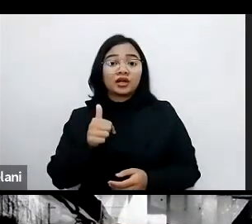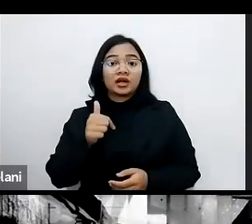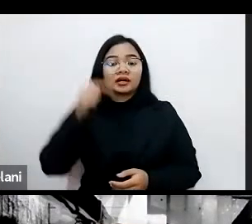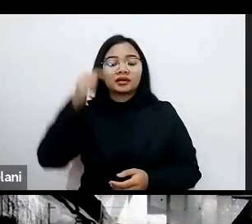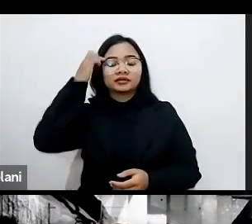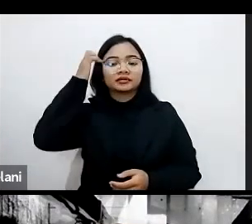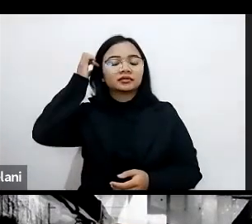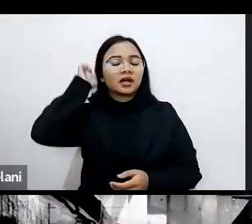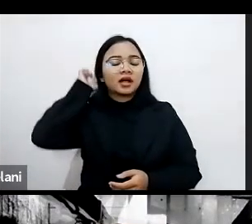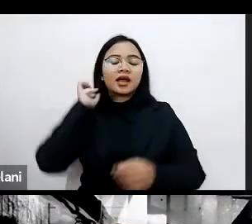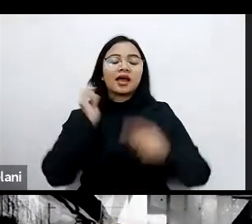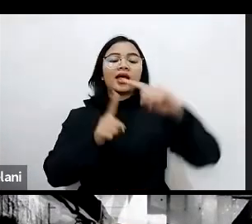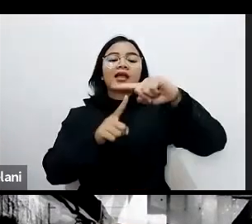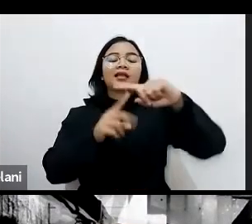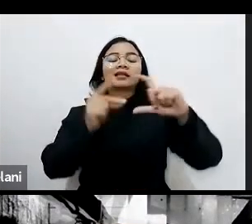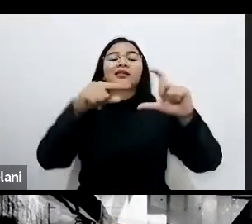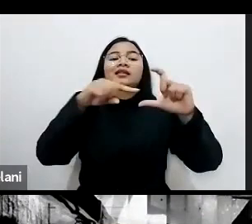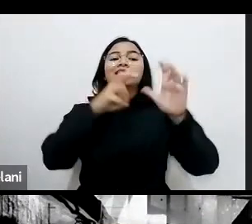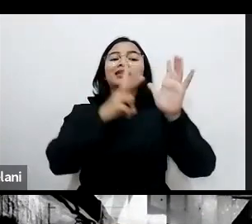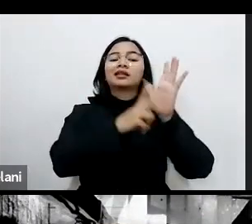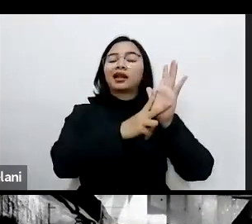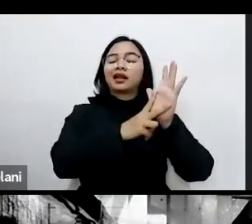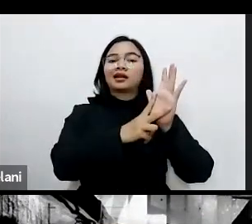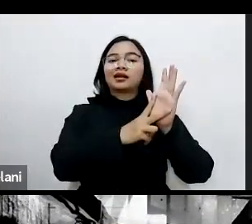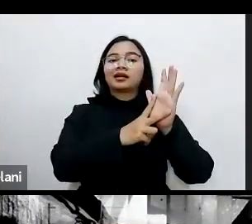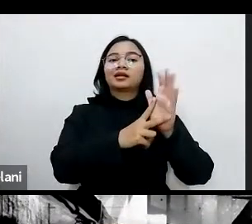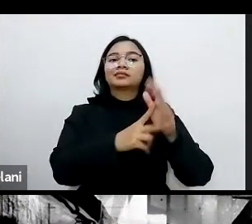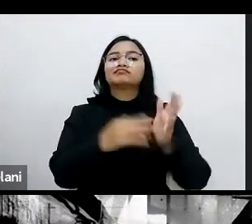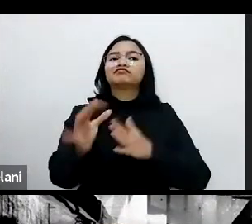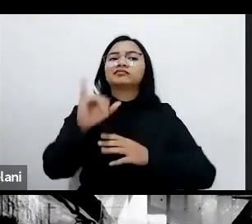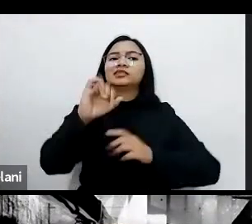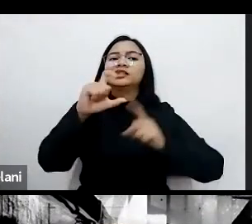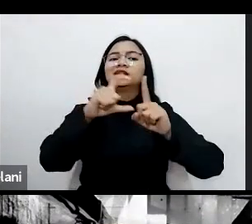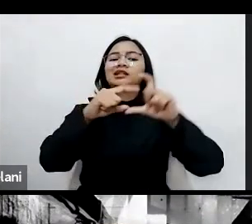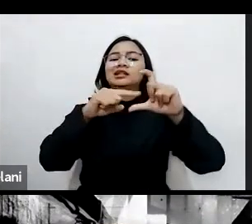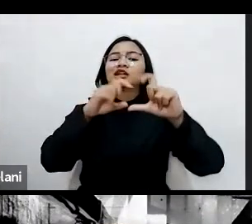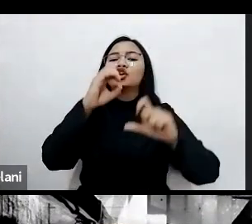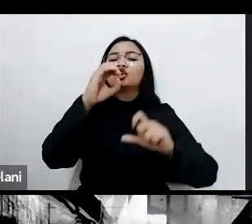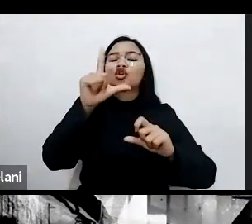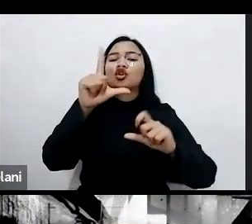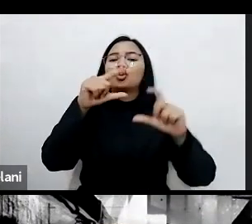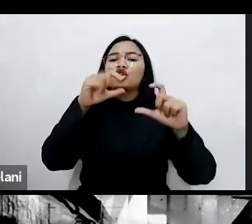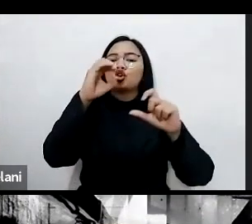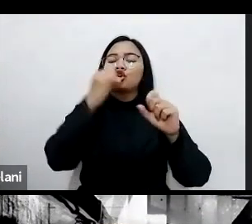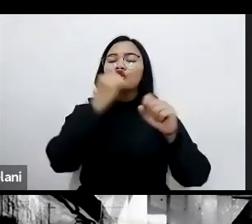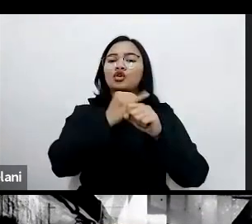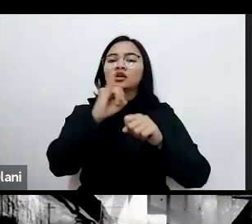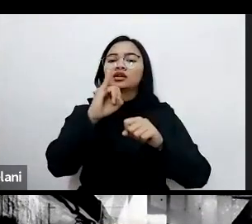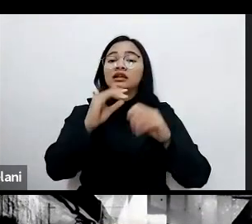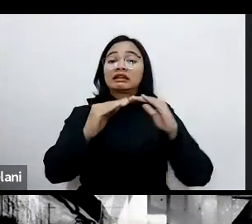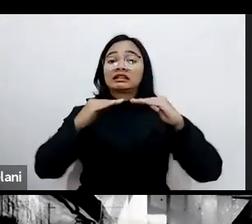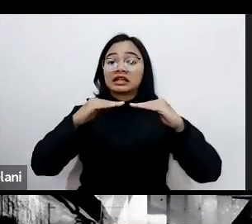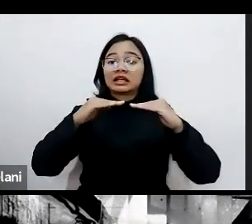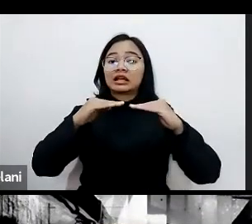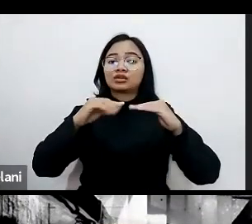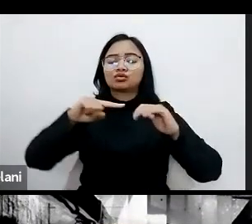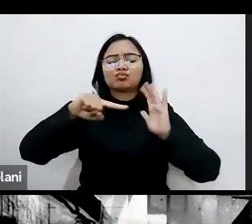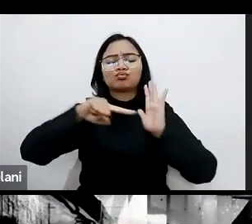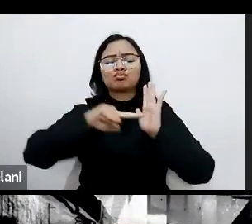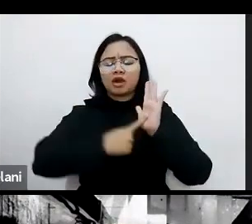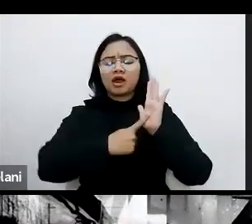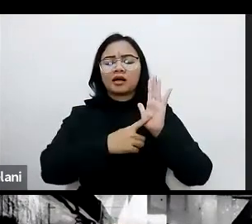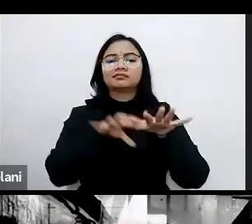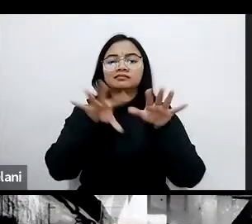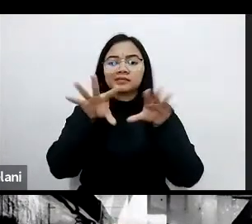tren bagaimana ideologi gender yang lebih berkesetaraan itu sebenarnya sekarang mulai mendapatkan tempat. Kalau mulai kan berarti